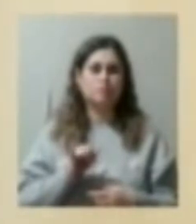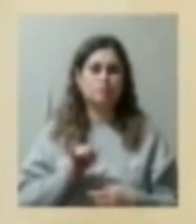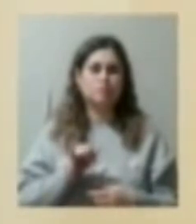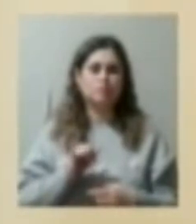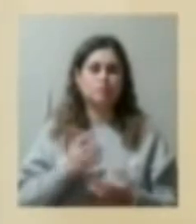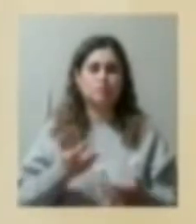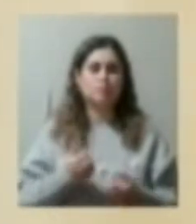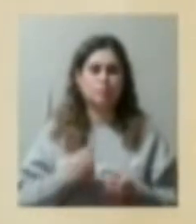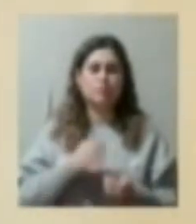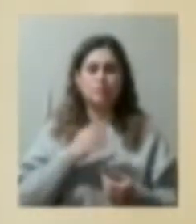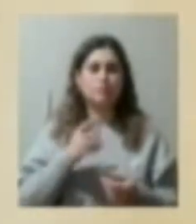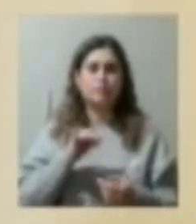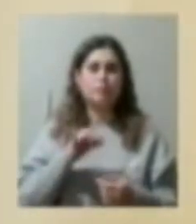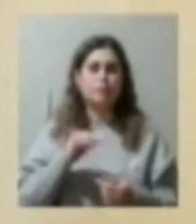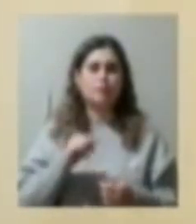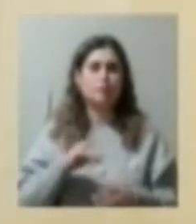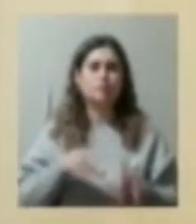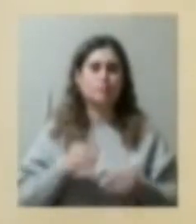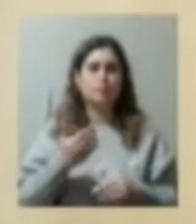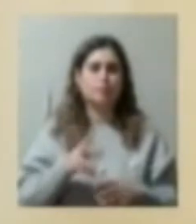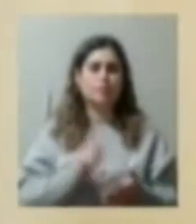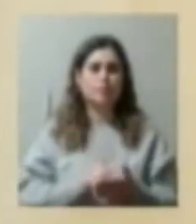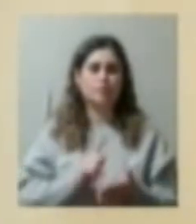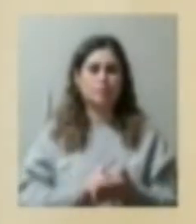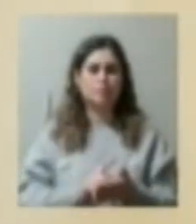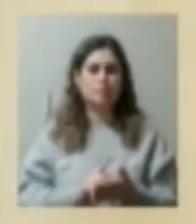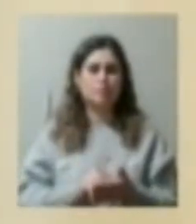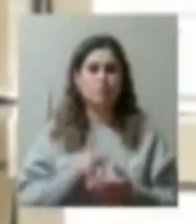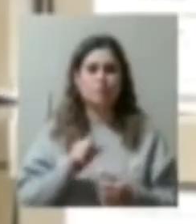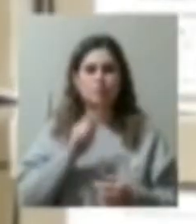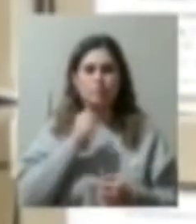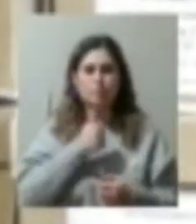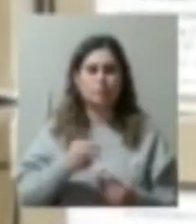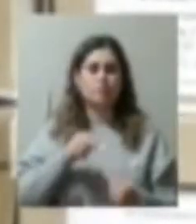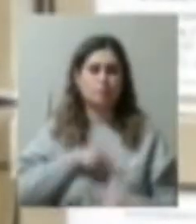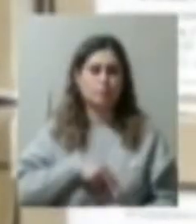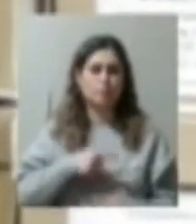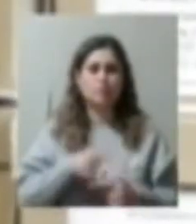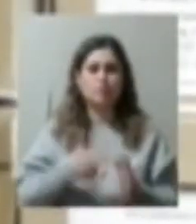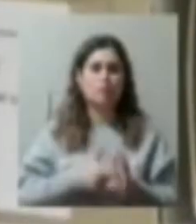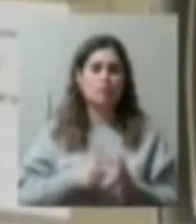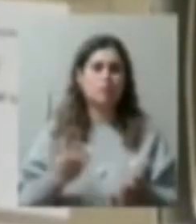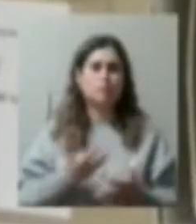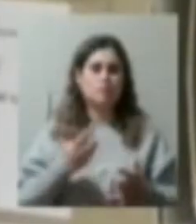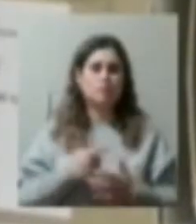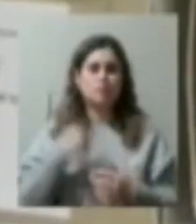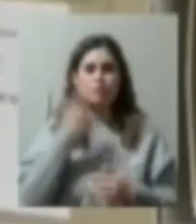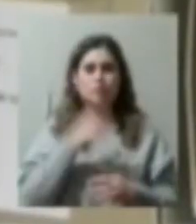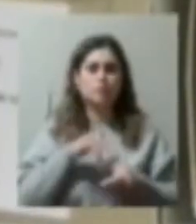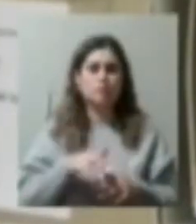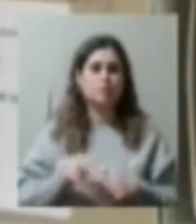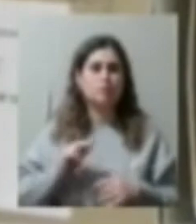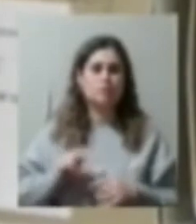отримувати відповідні дані для нарахування їм пенсії за їх працю. У цій кімнаті зберігаються особові справи